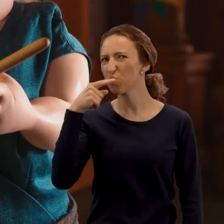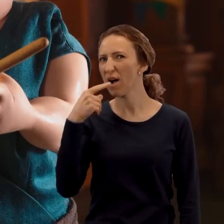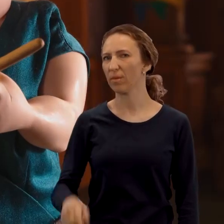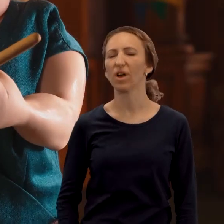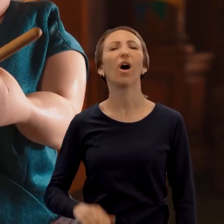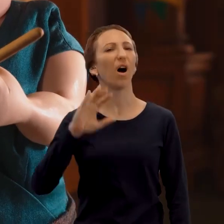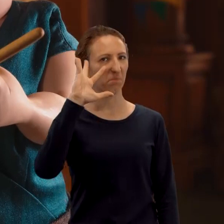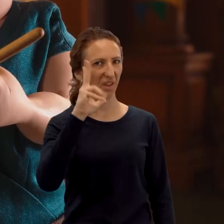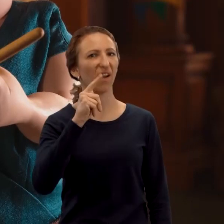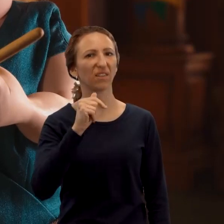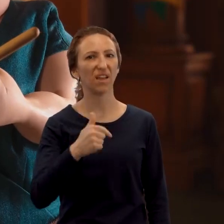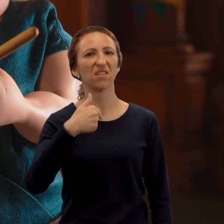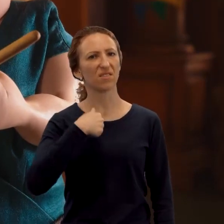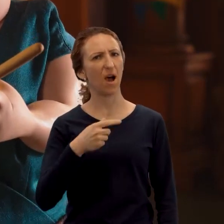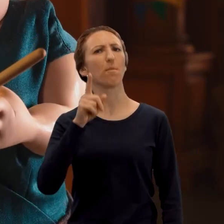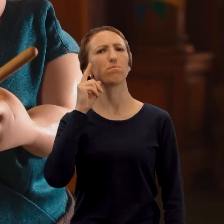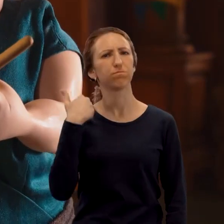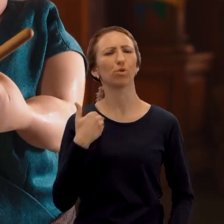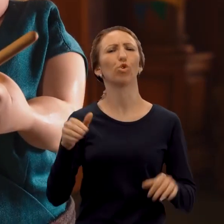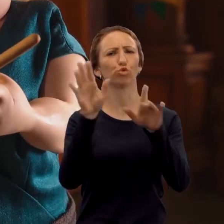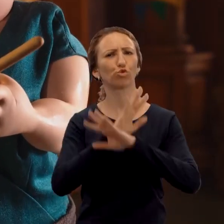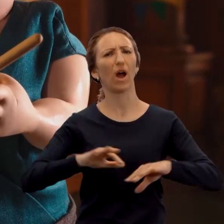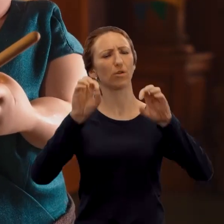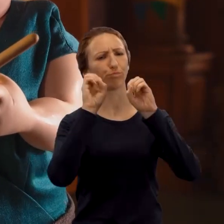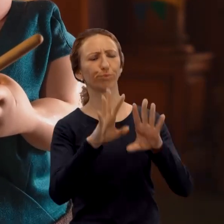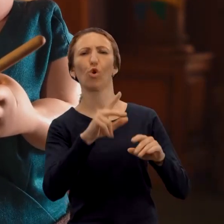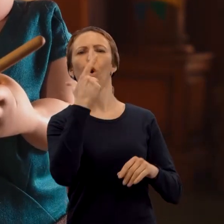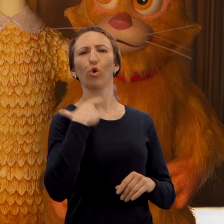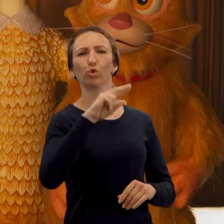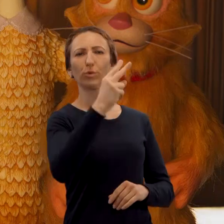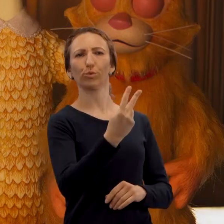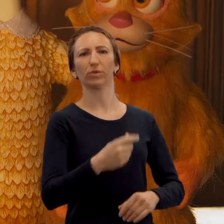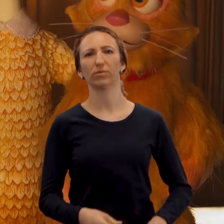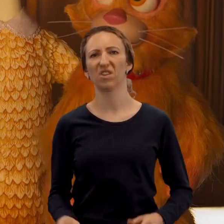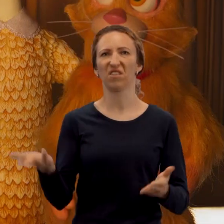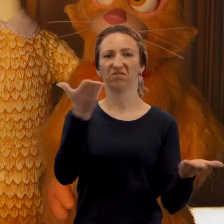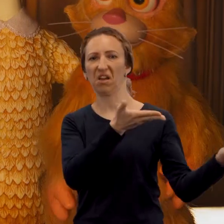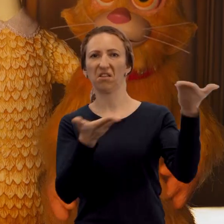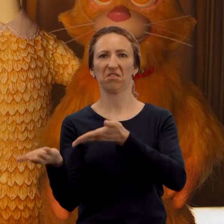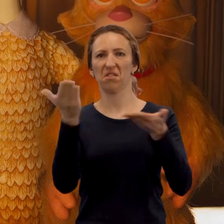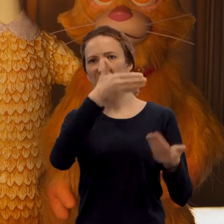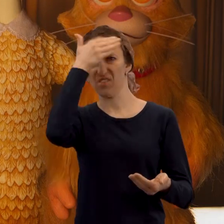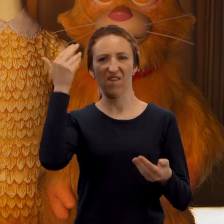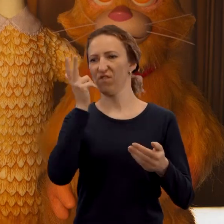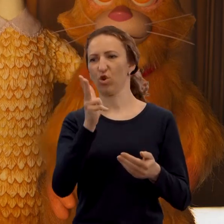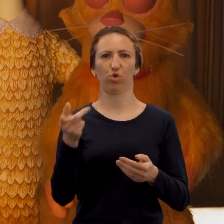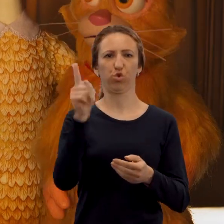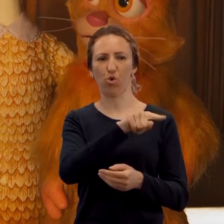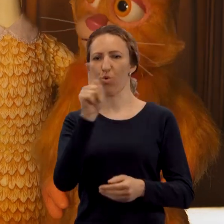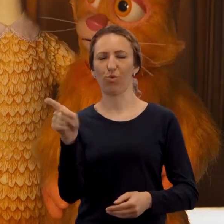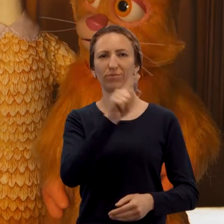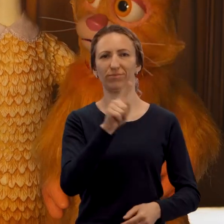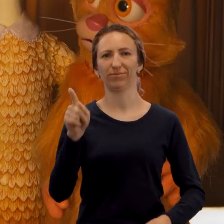Co Dzień ciocia Przecież to ja je wszystkie wyczarowałam O, ale chyba już same nie